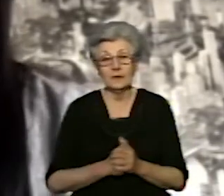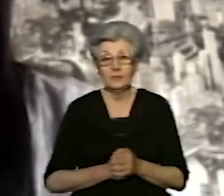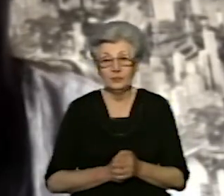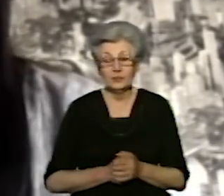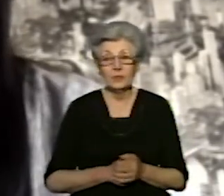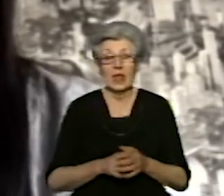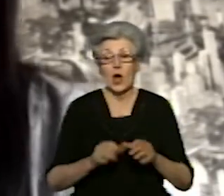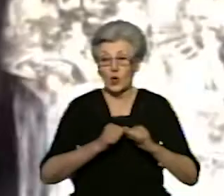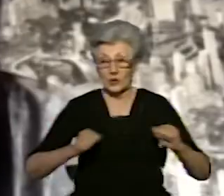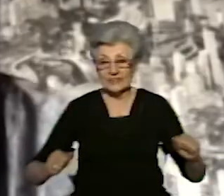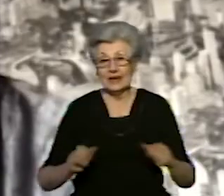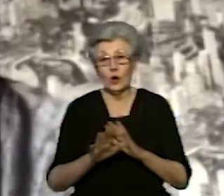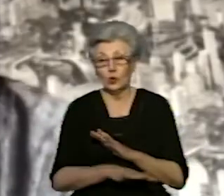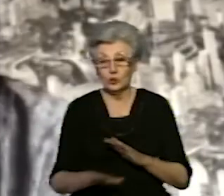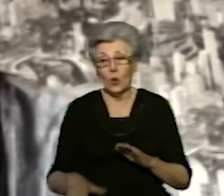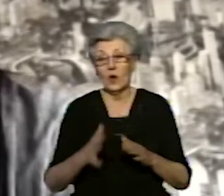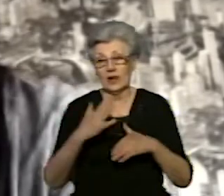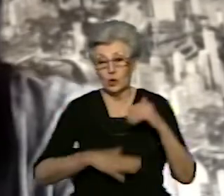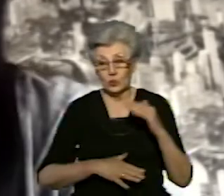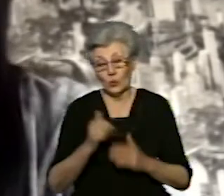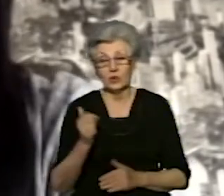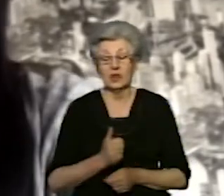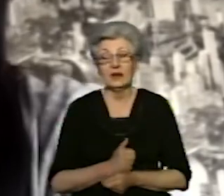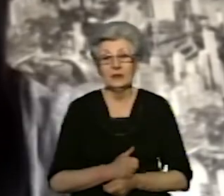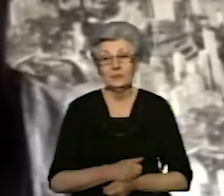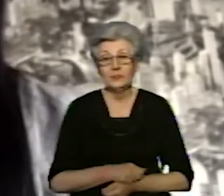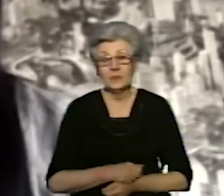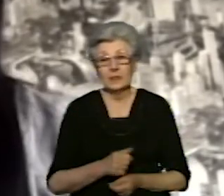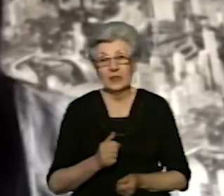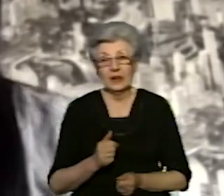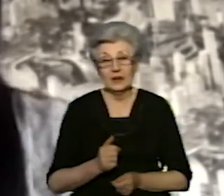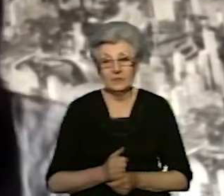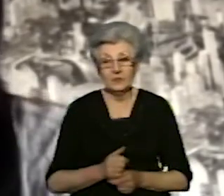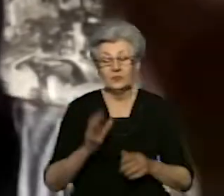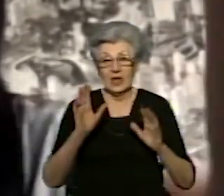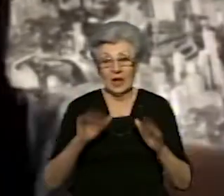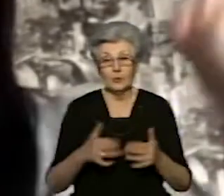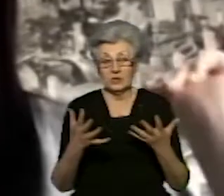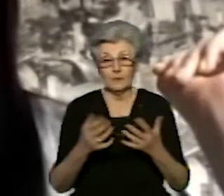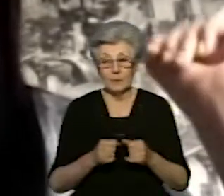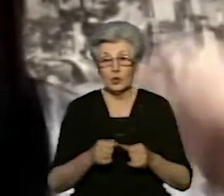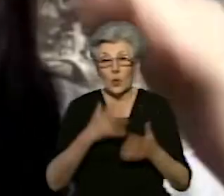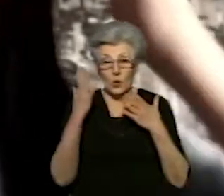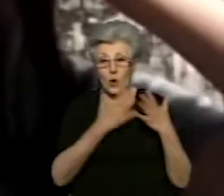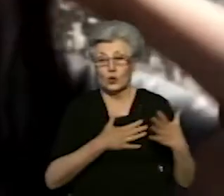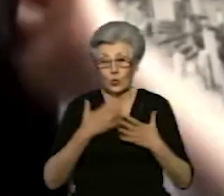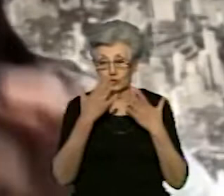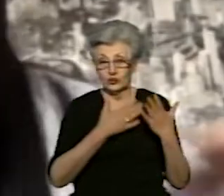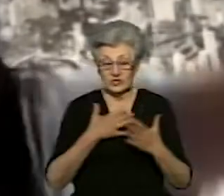розтягую ноги, руки. Улюблене завдання – це брати полотенце і розкручувати руки,